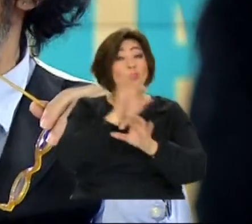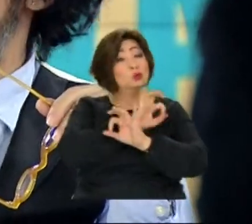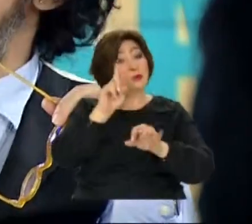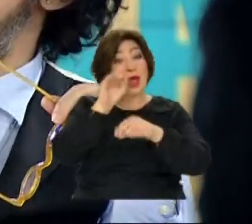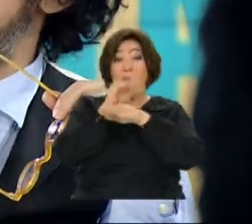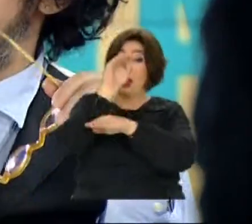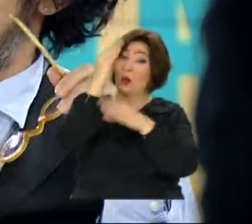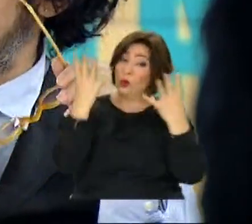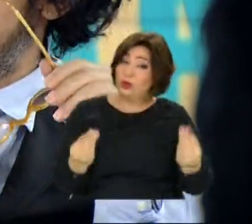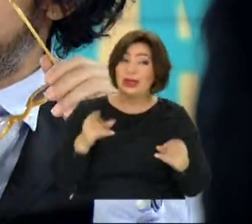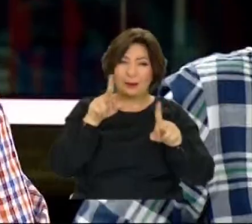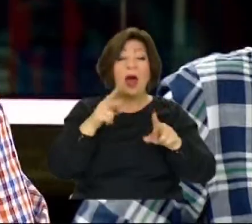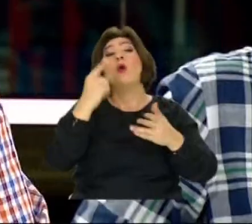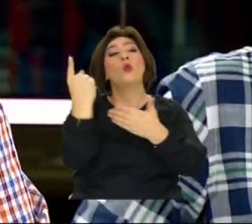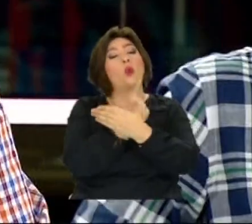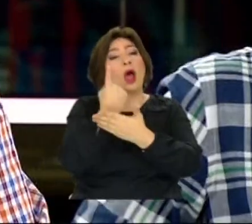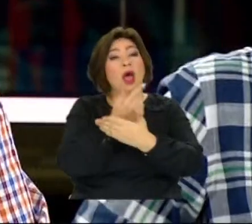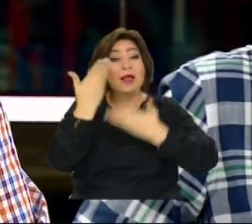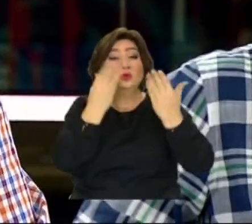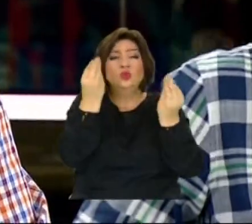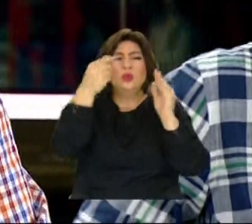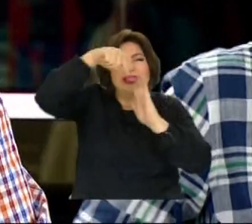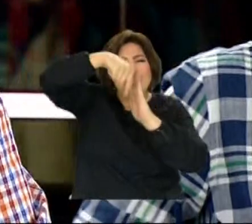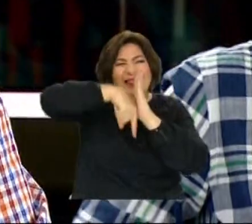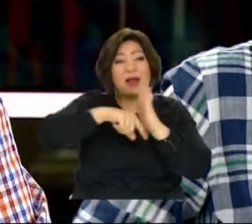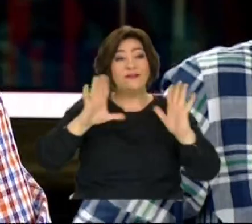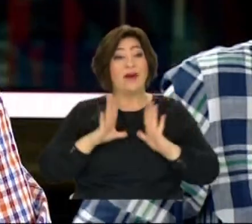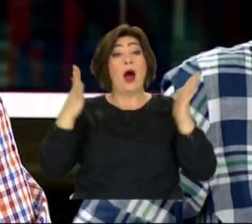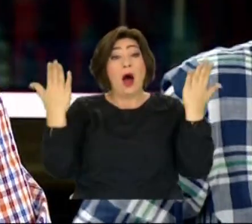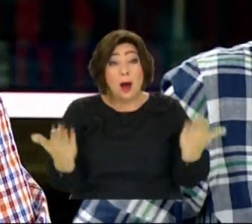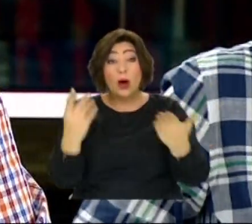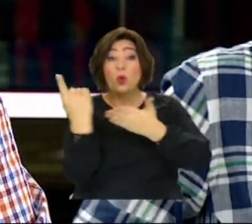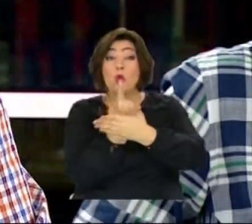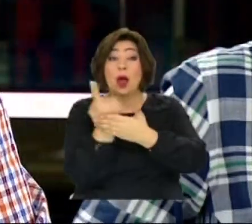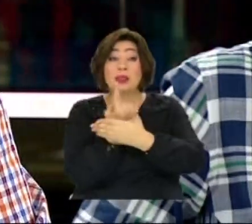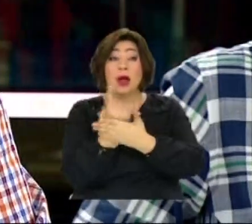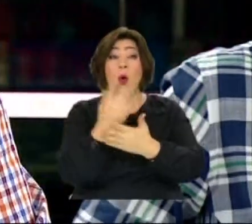hayat olacak. Ya böyle şimdi şöyle Kur'an'da anlatılan çok detay var ama Kur'an'da anlatılan